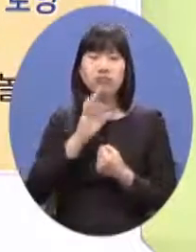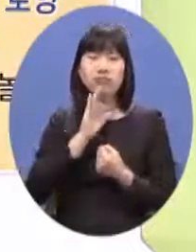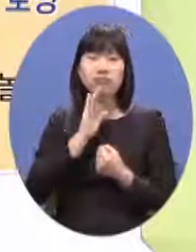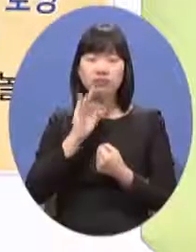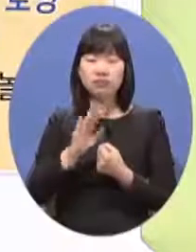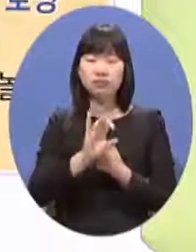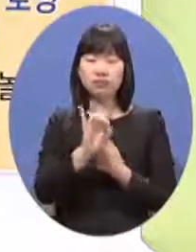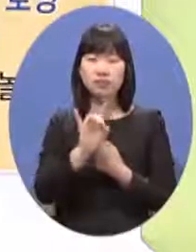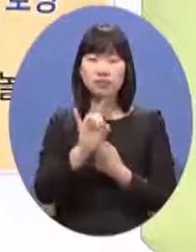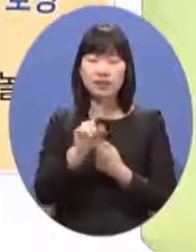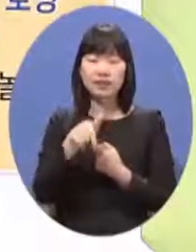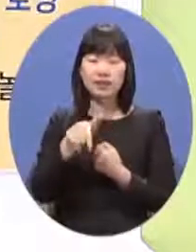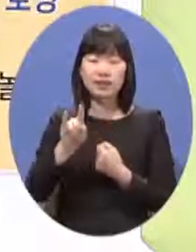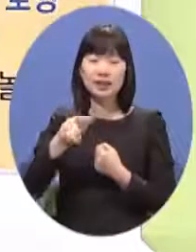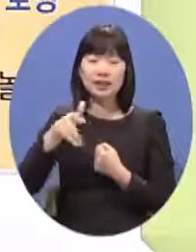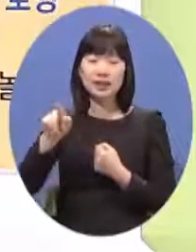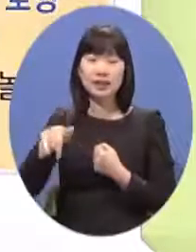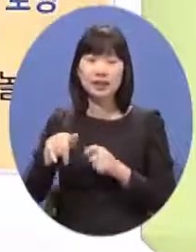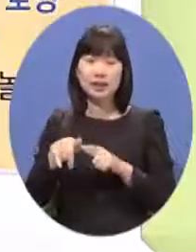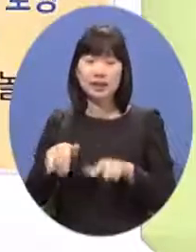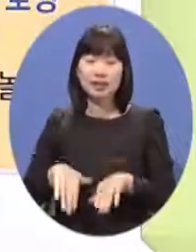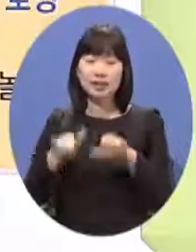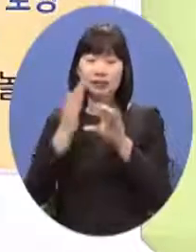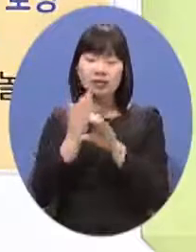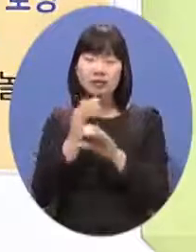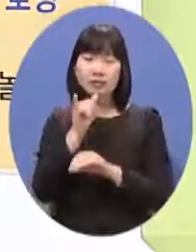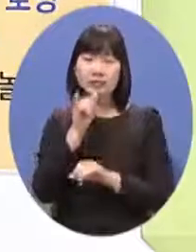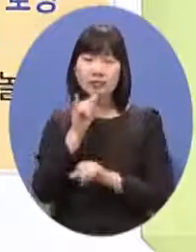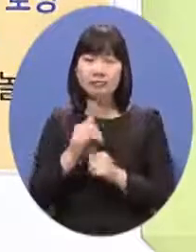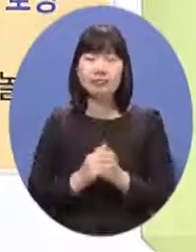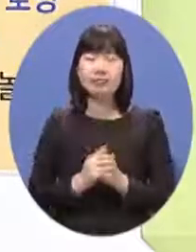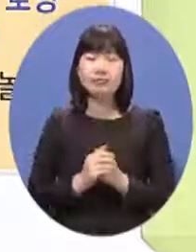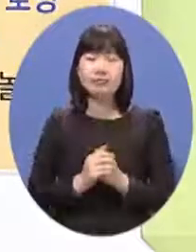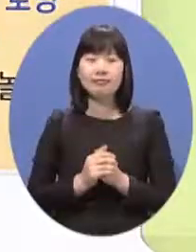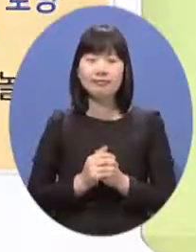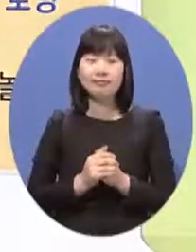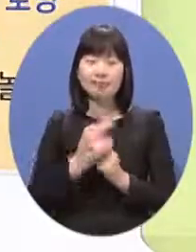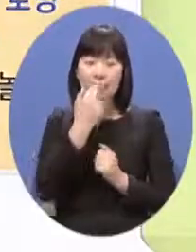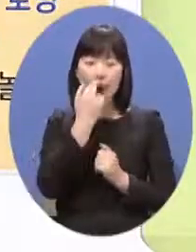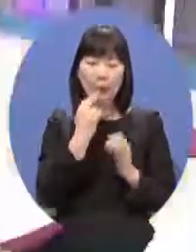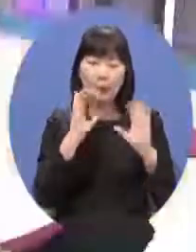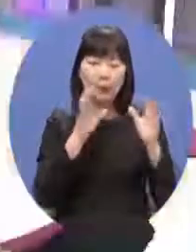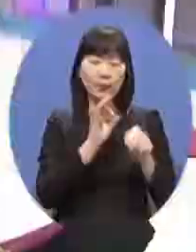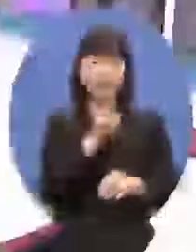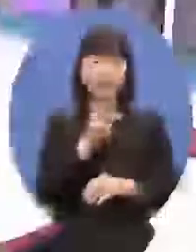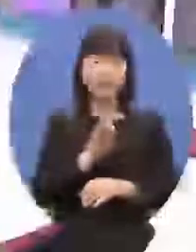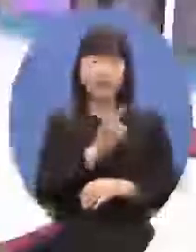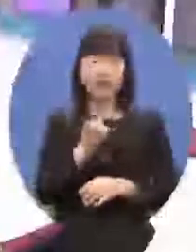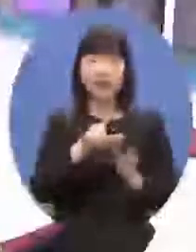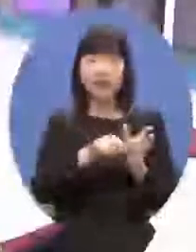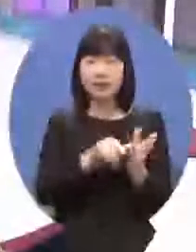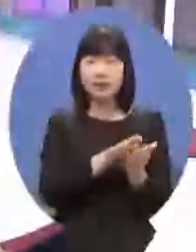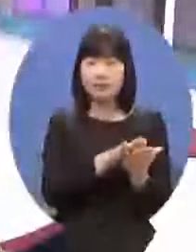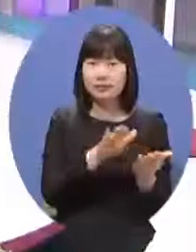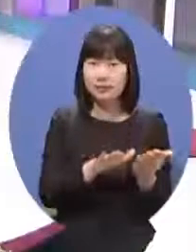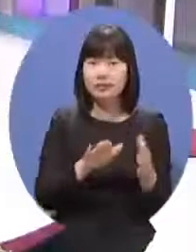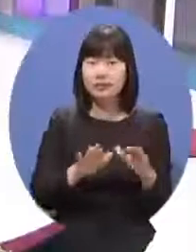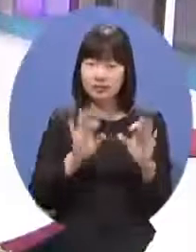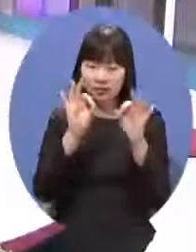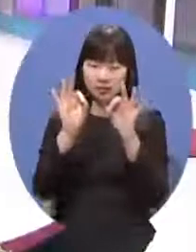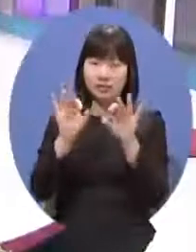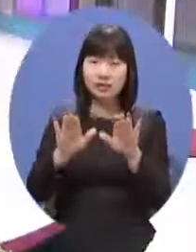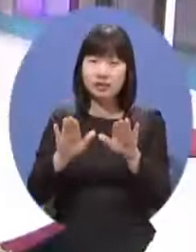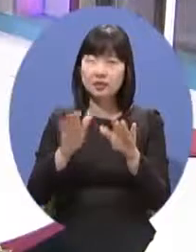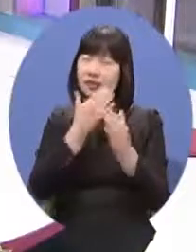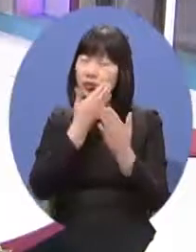그러면서 이제 하나의 개체로 이렇게 성장해 나가는 시기가 이 영아기라고 할 수가 있습니다. 네. 네. 아, 이렇게 보면 사실